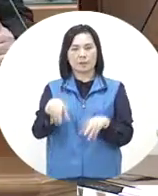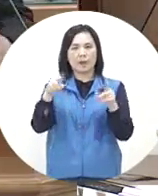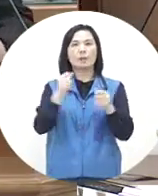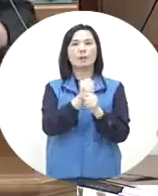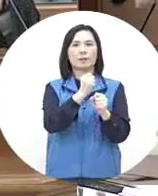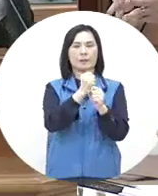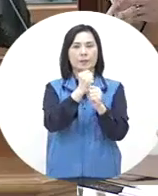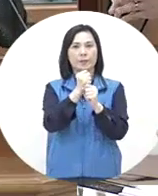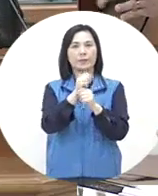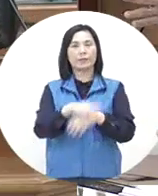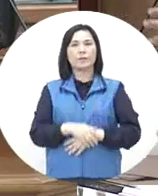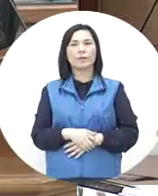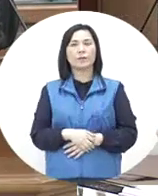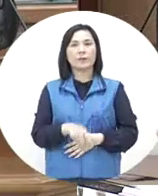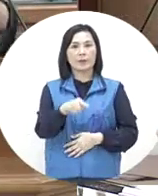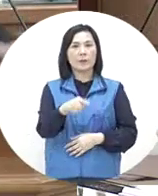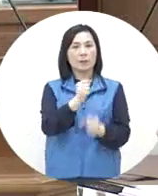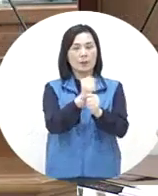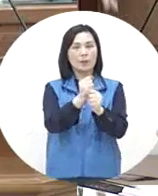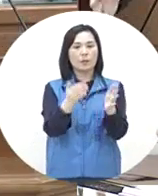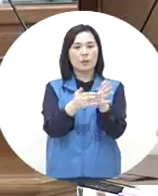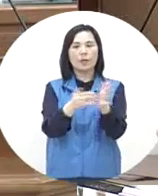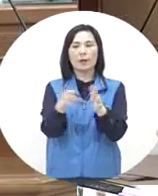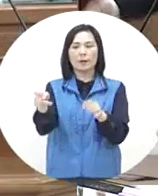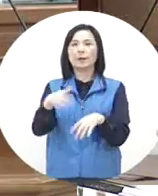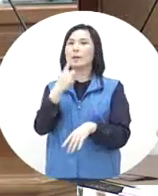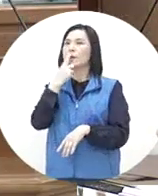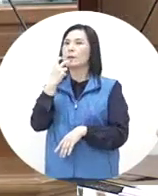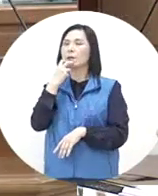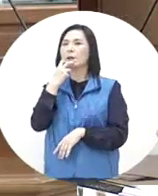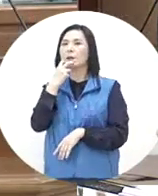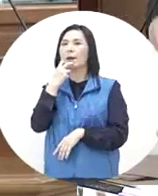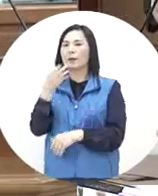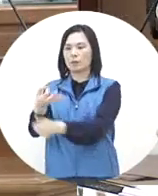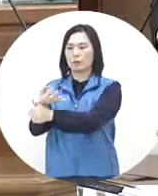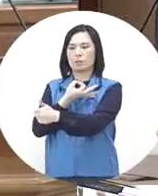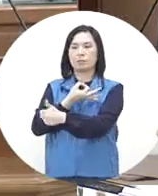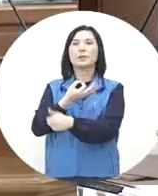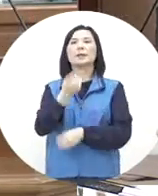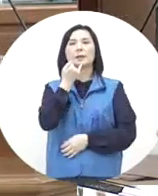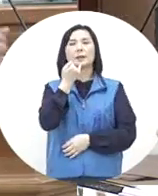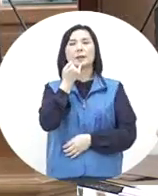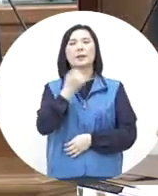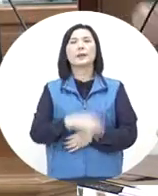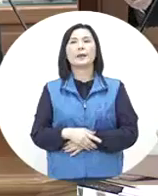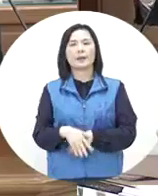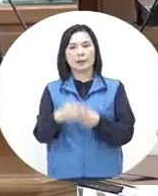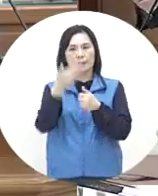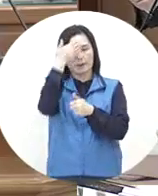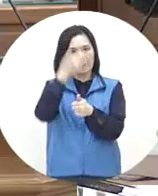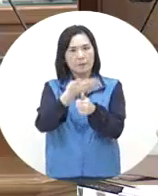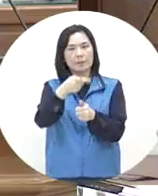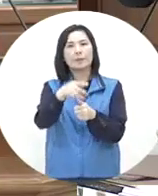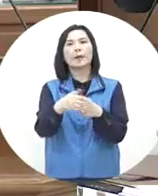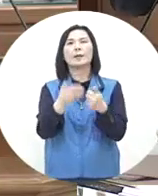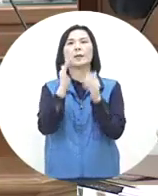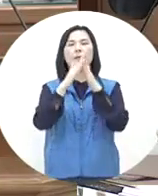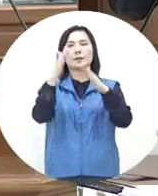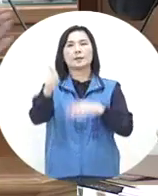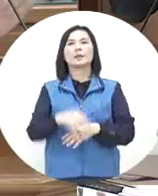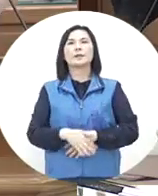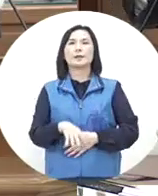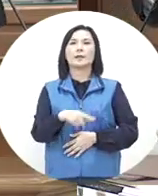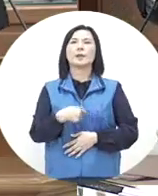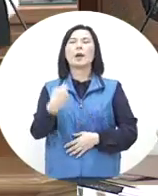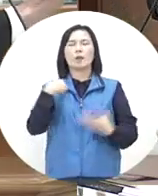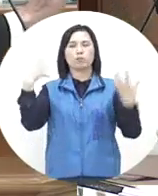啊，先进行了这个之后，中央才可以有经费的挹注嘛。哦，啊，再拜托市长。 这没拜托，这该做我拢一定要做。 这个